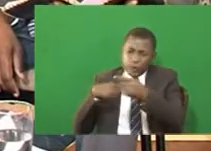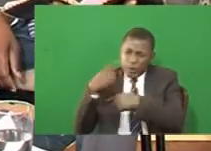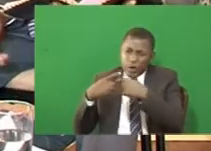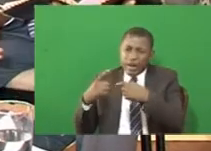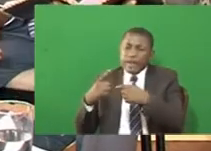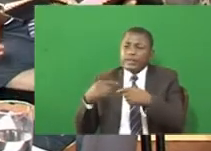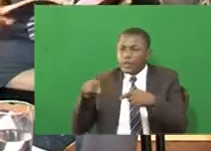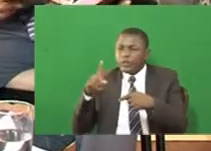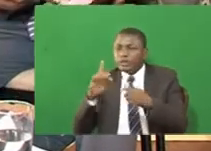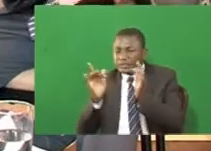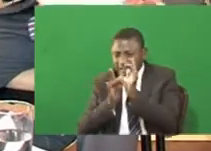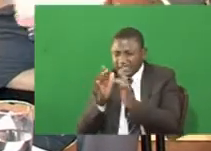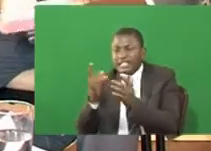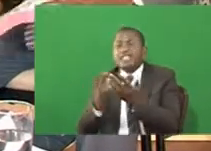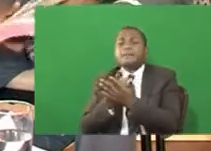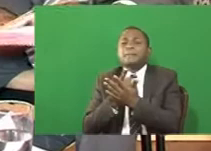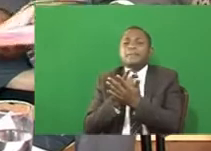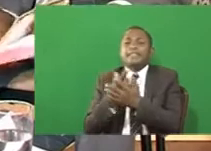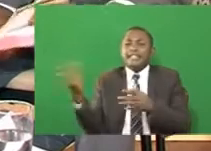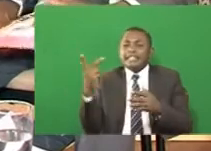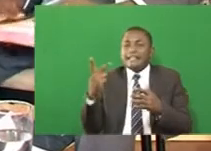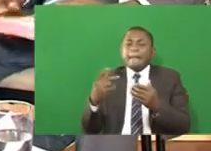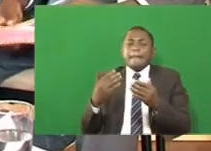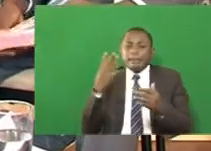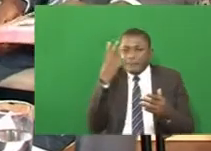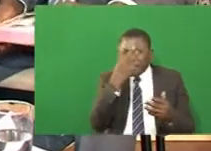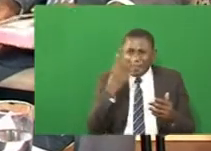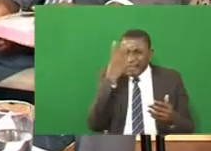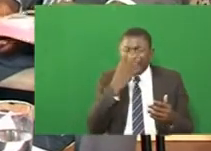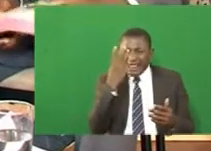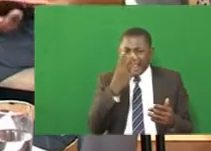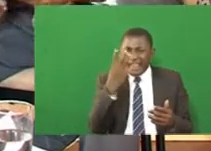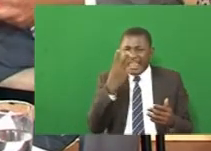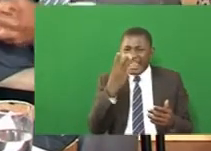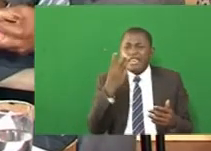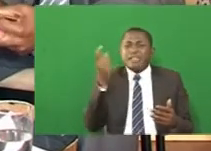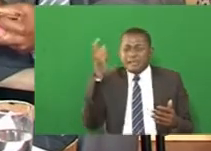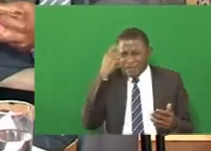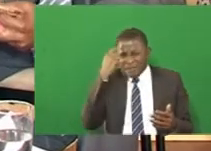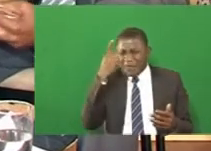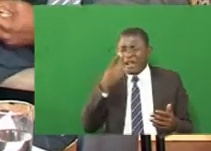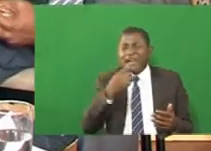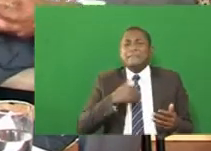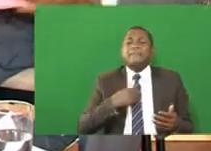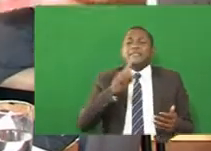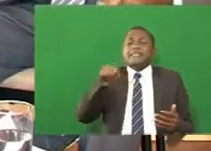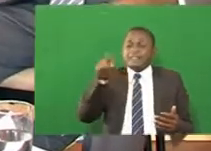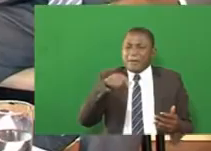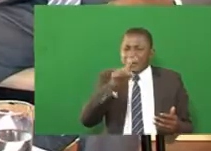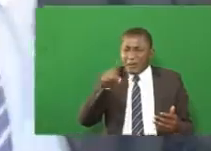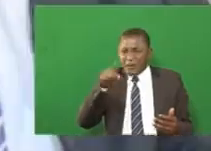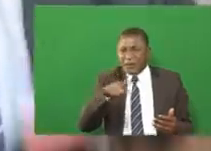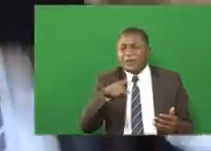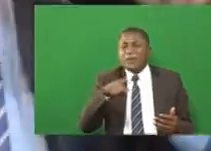kuti ndageza ndachena. Haupwanyeba. Mataurire enyu ngomagee nemazvifunga nguva iko munoona mataurire